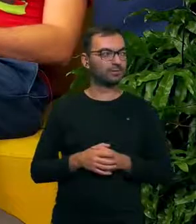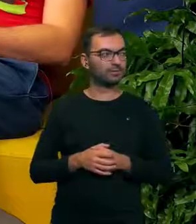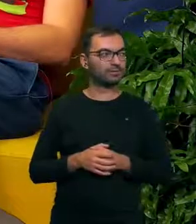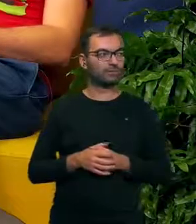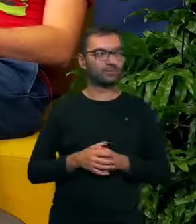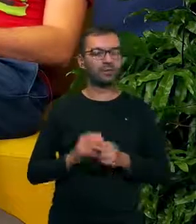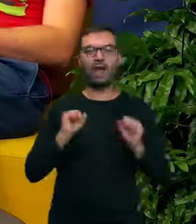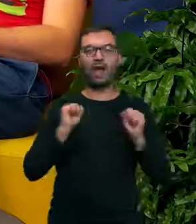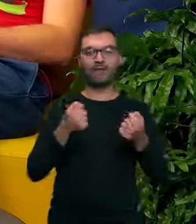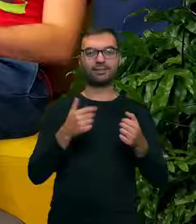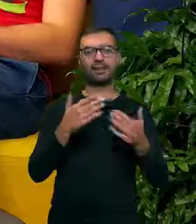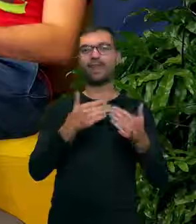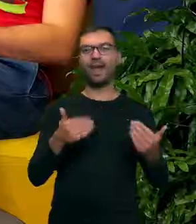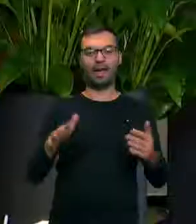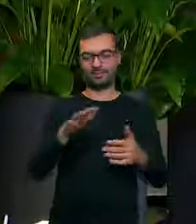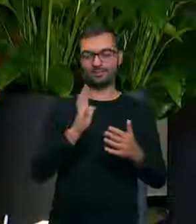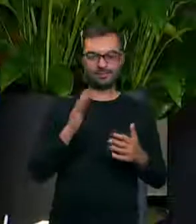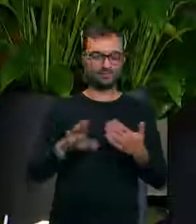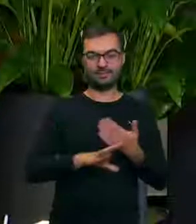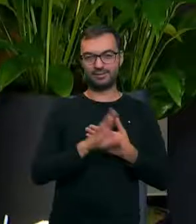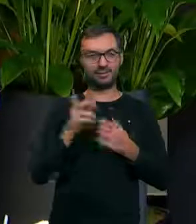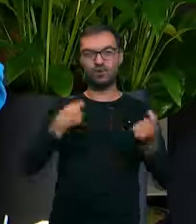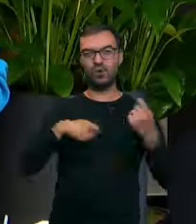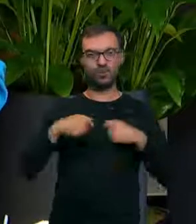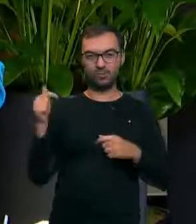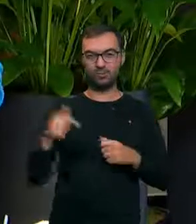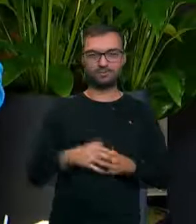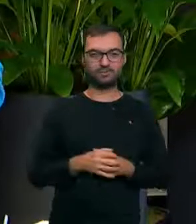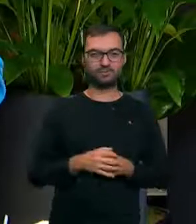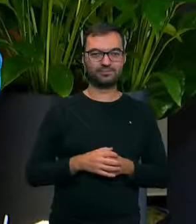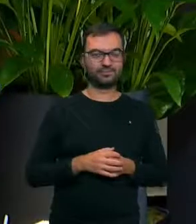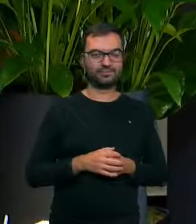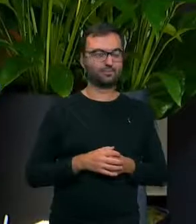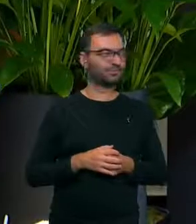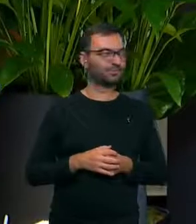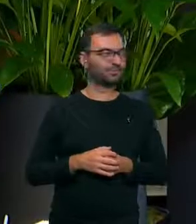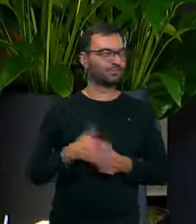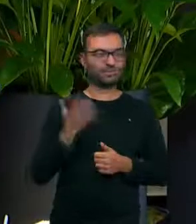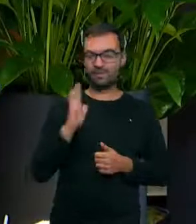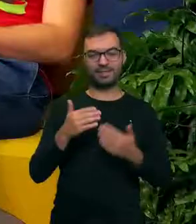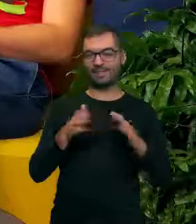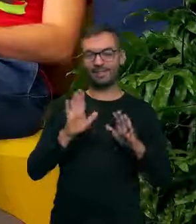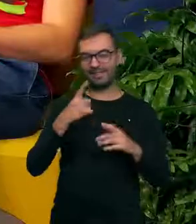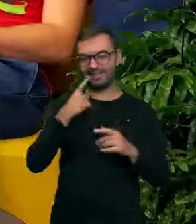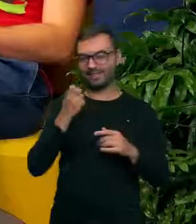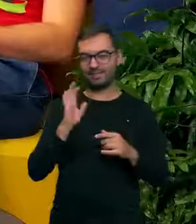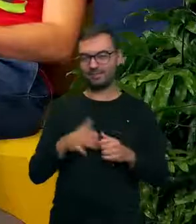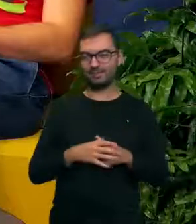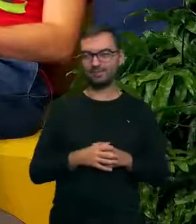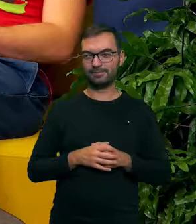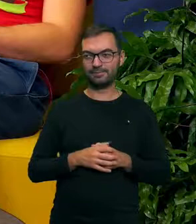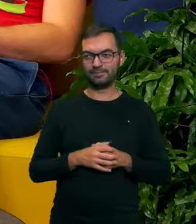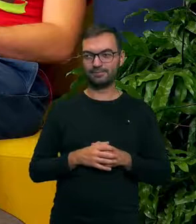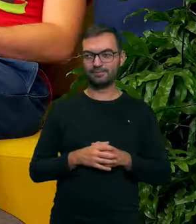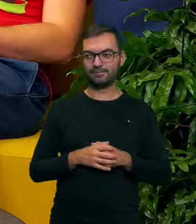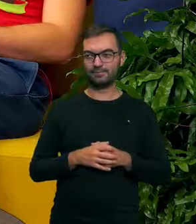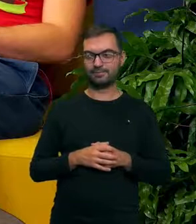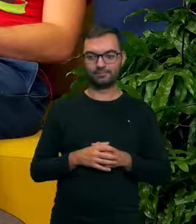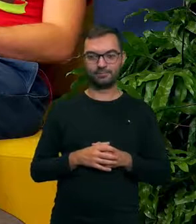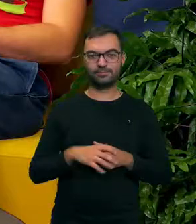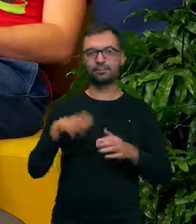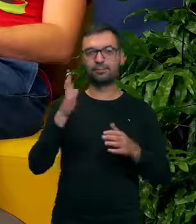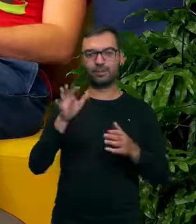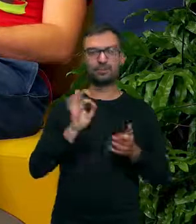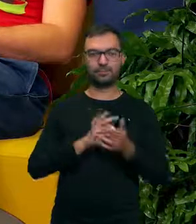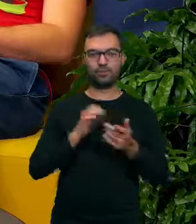No tak. Bo akcja będzie się toczyć w teatrze. Tak. I tam wszyscy będą nosić kostium. Znaczy nie będzie się toczyć w teatrze, aczkolwiek